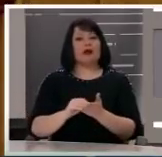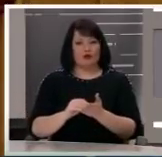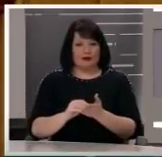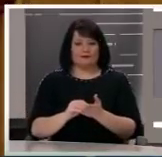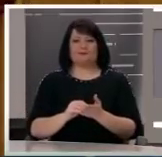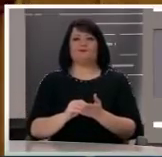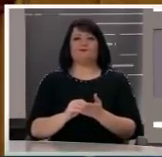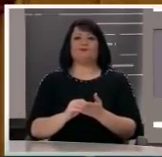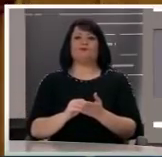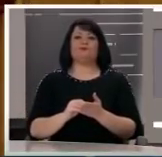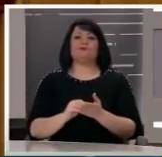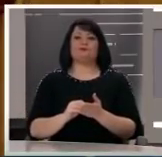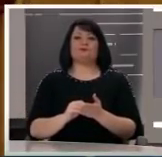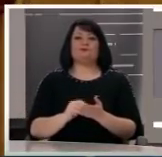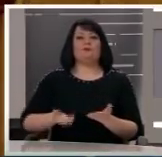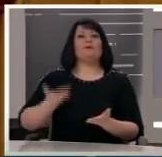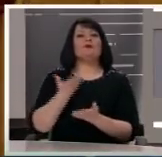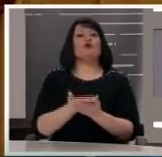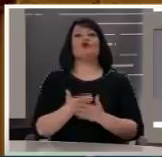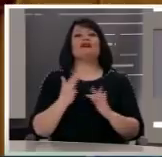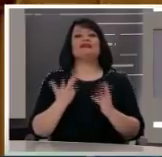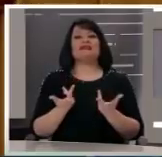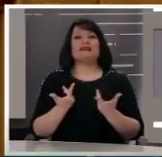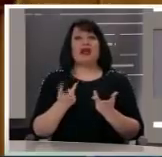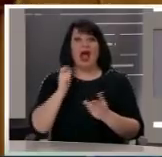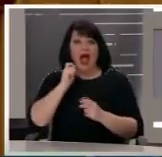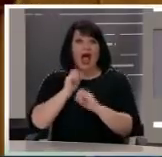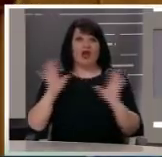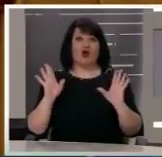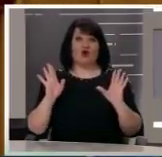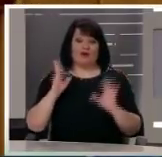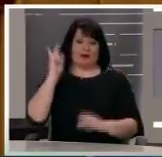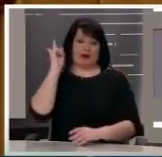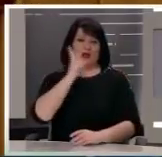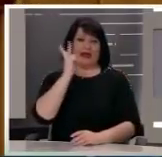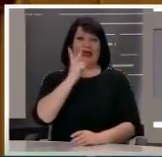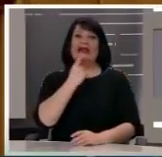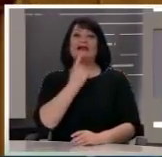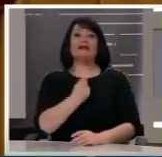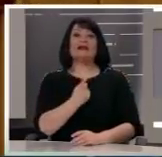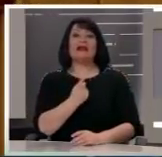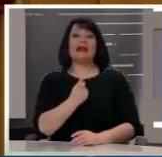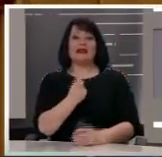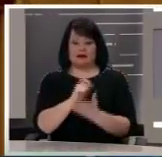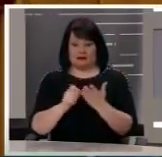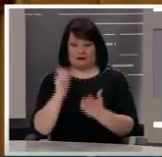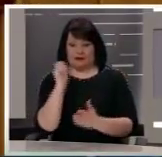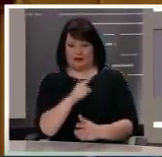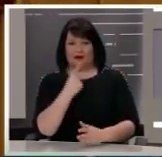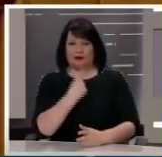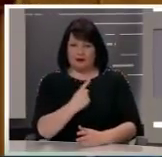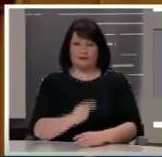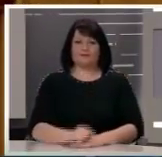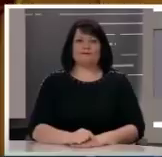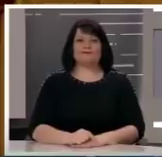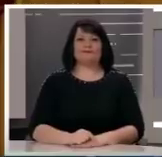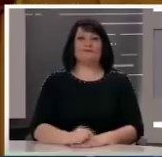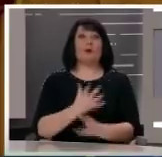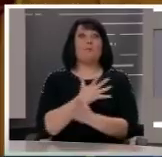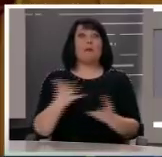αρχίζει η πρότασή σας στηρίζεται σε μια ανώνυμη καταγγελία. Ξέρετε πώς αρχίζει η ανώνυμη αυτή η καταγγελία, το ανώνυμο πιστολογράφο. Ακούστε. Στο